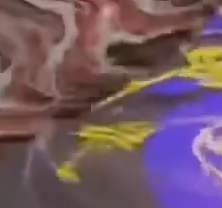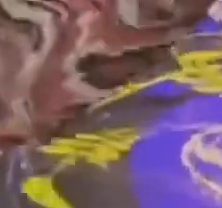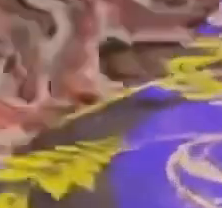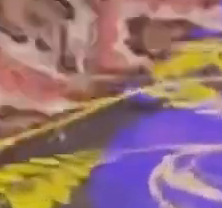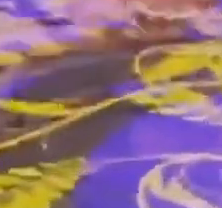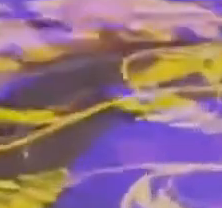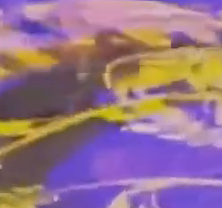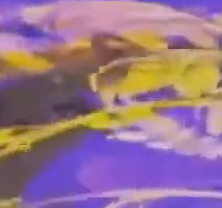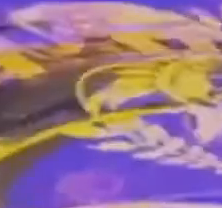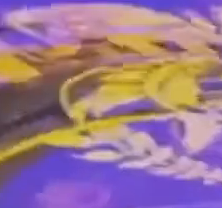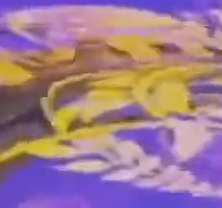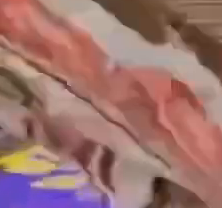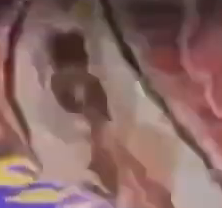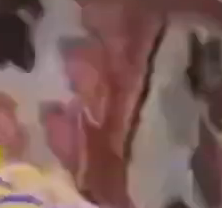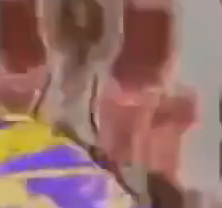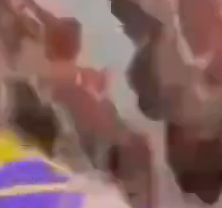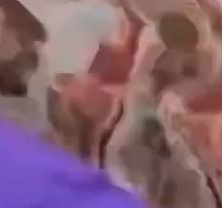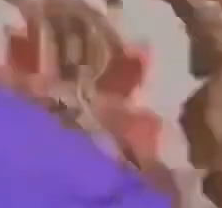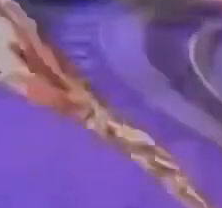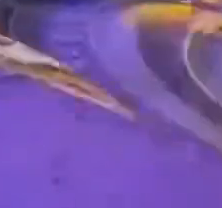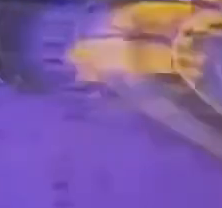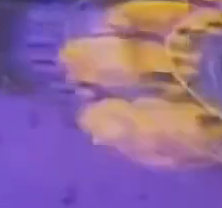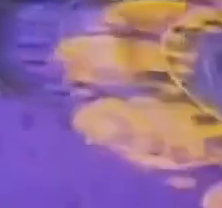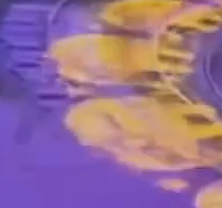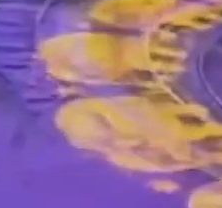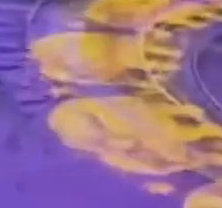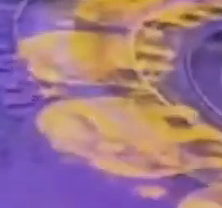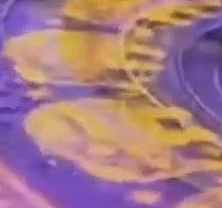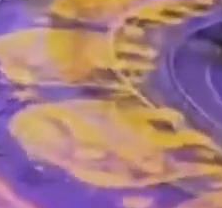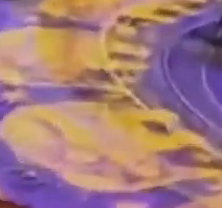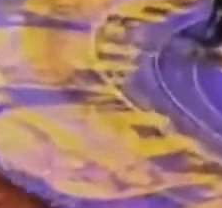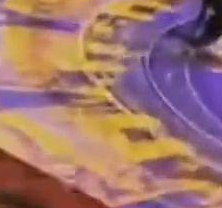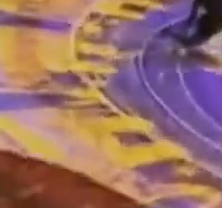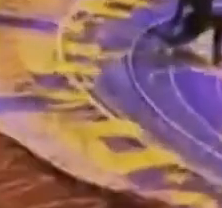कर कर कर दो दो